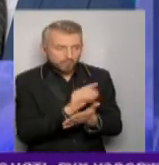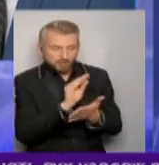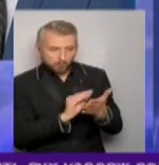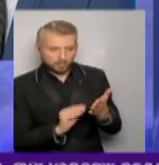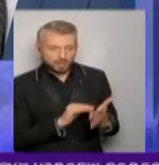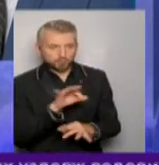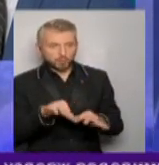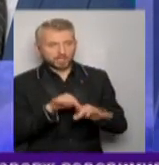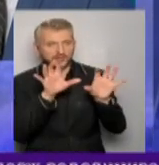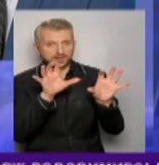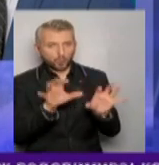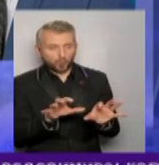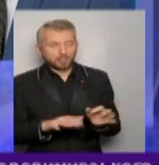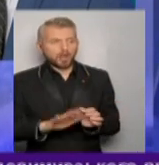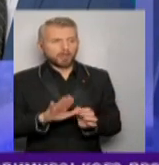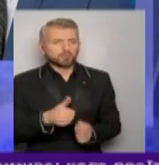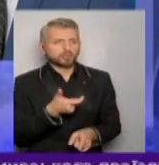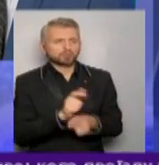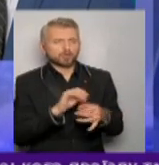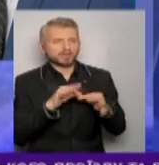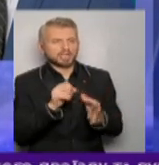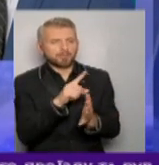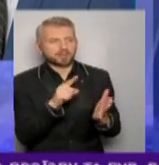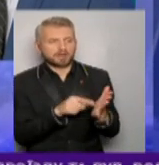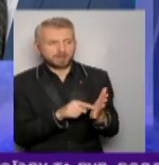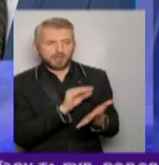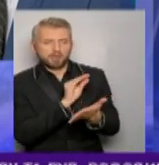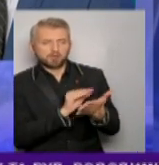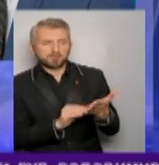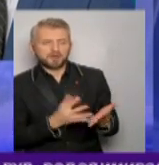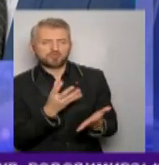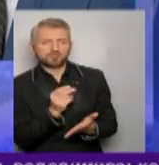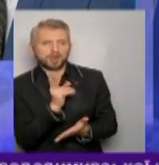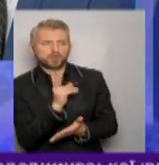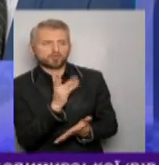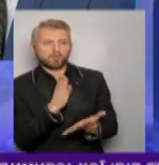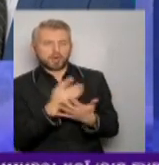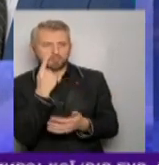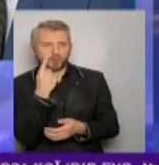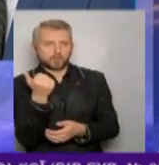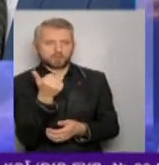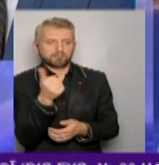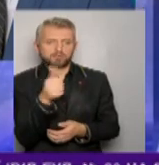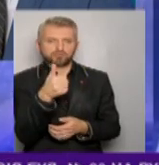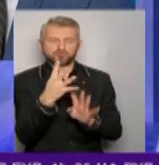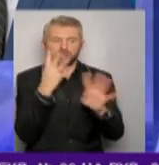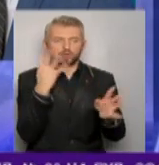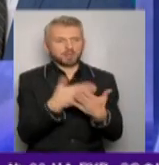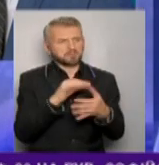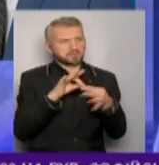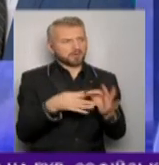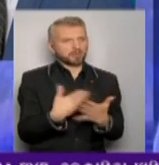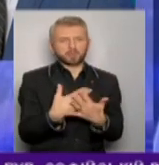проєкті закону. Далі дуже складне питання. Ну, прописати ще, хто пріоритет має. Тому що там складна така норма, нібито просто,